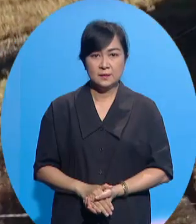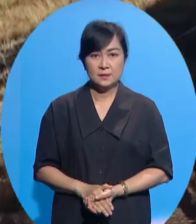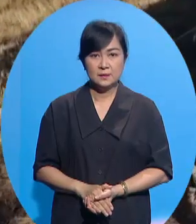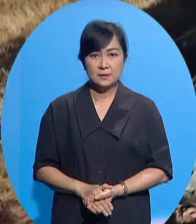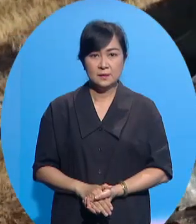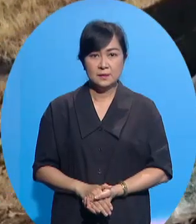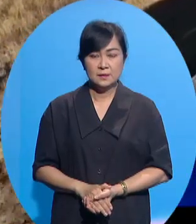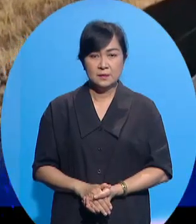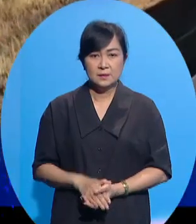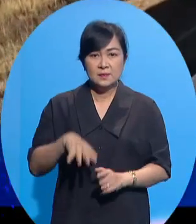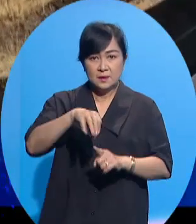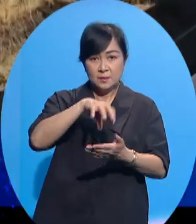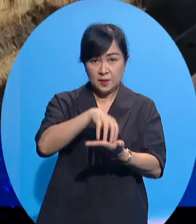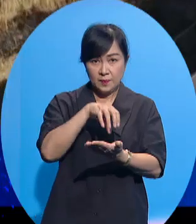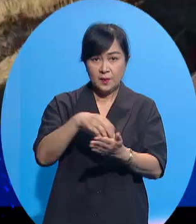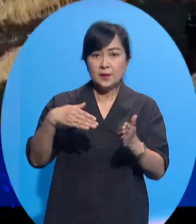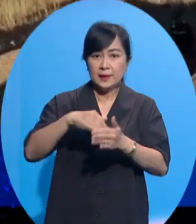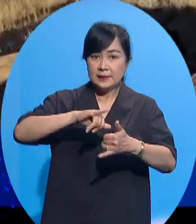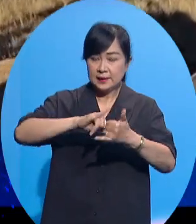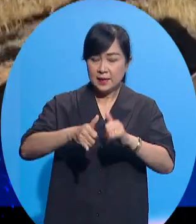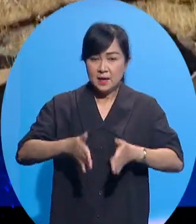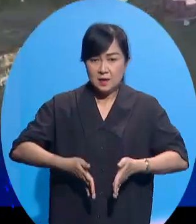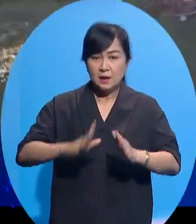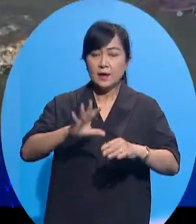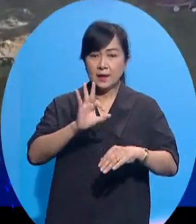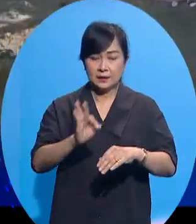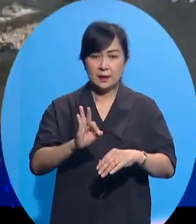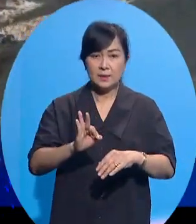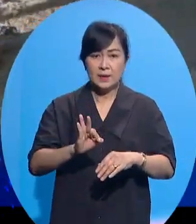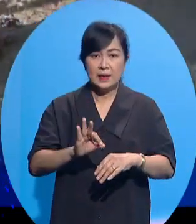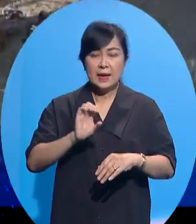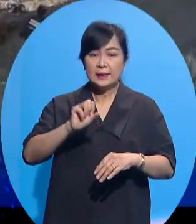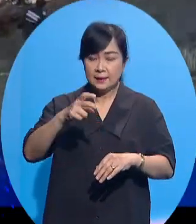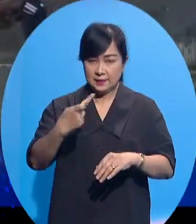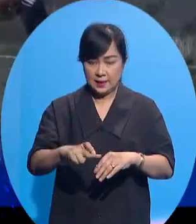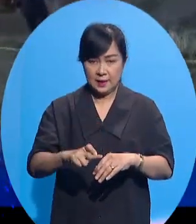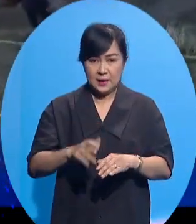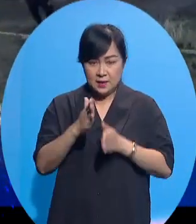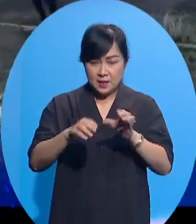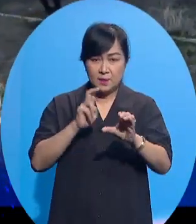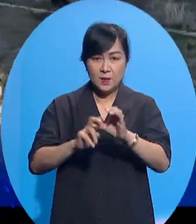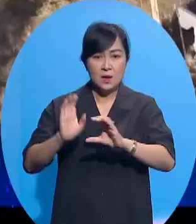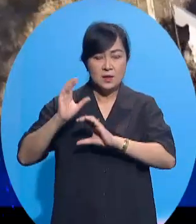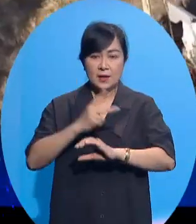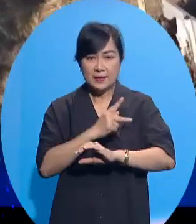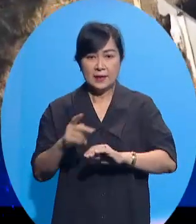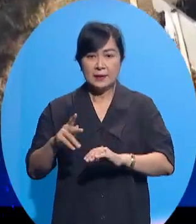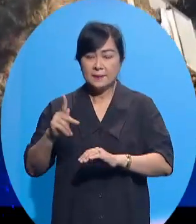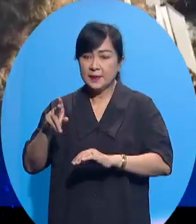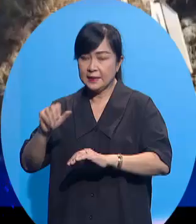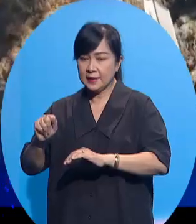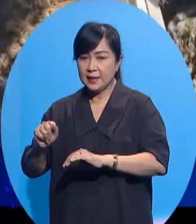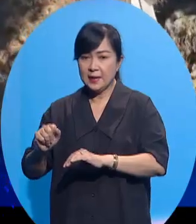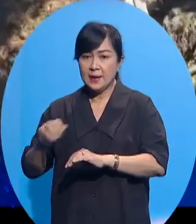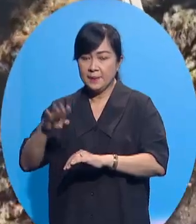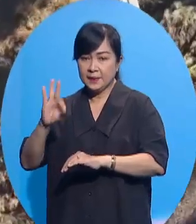thương theo truyền thông địa phương vụ tai nạn xảy ra trên đường cao tốc Sare ancara chiếc xe buýt đang chở hành khách từ tỉnh bikes